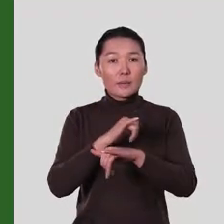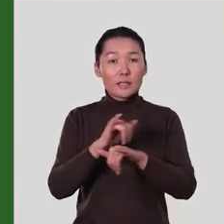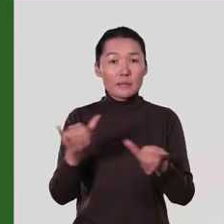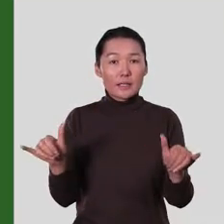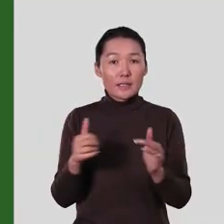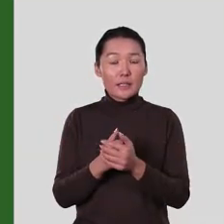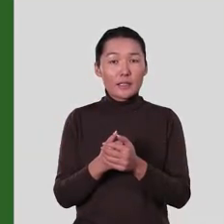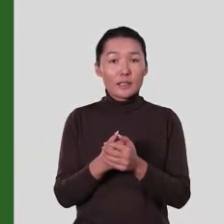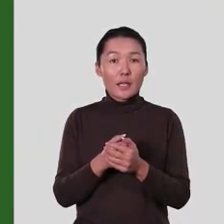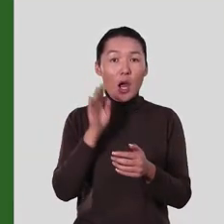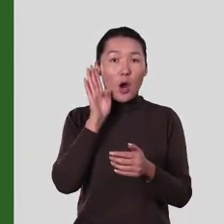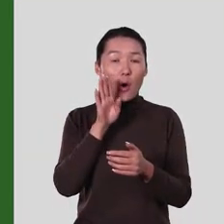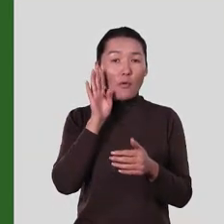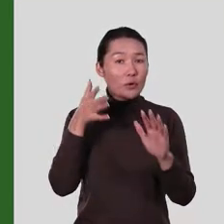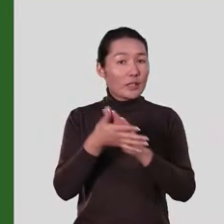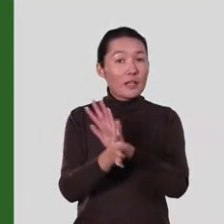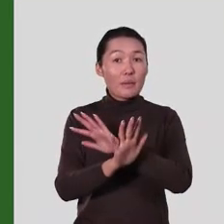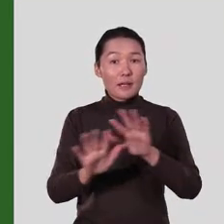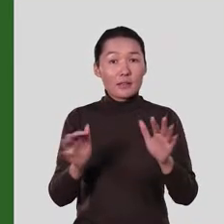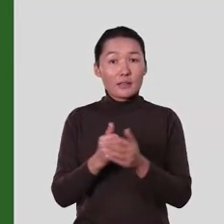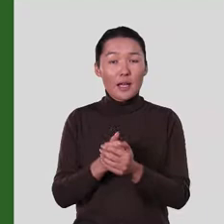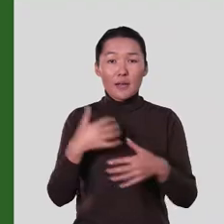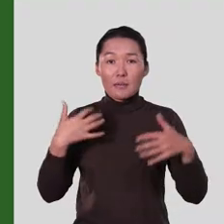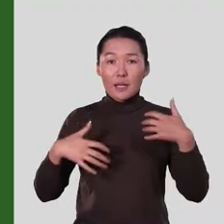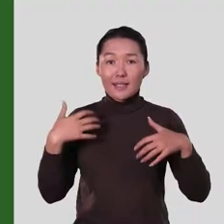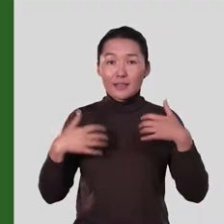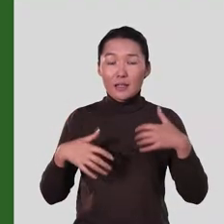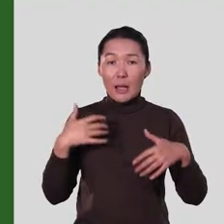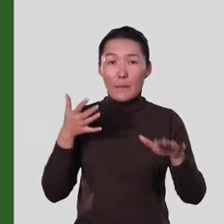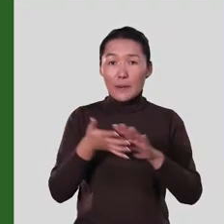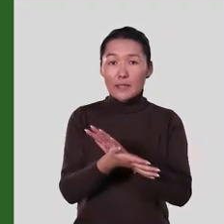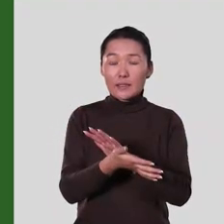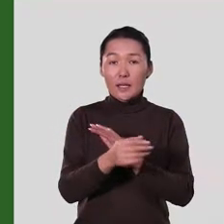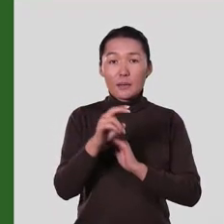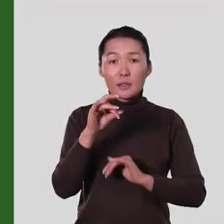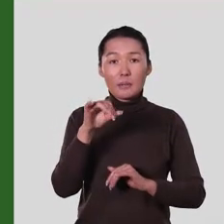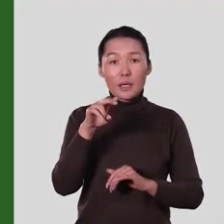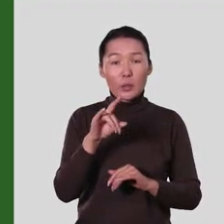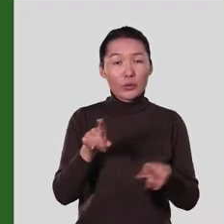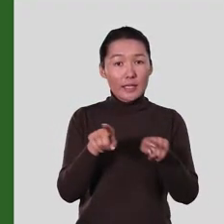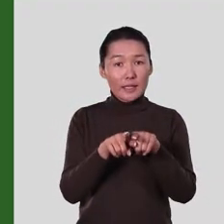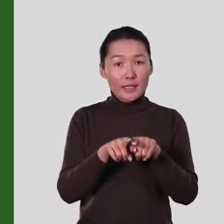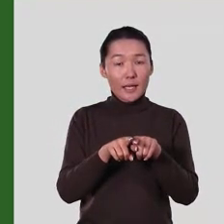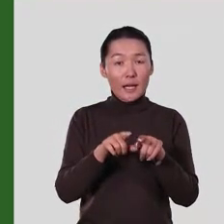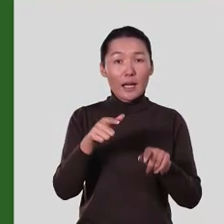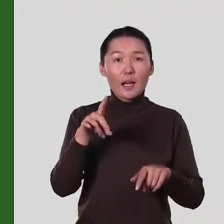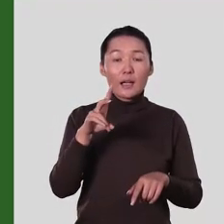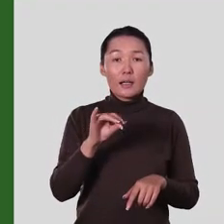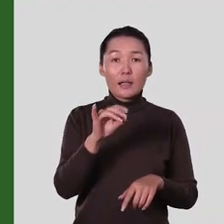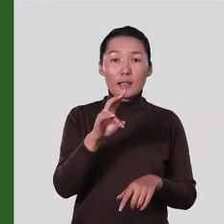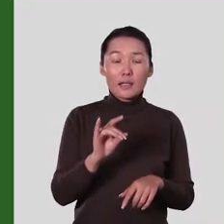распространены водонепроницаемые, слабопроницаемые породы, такие как глины,